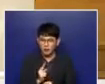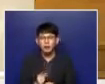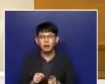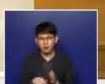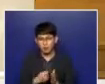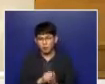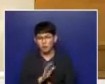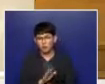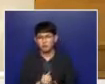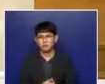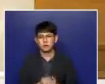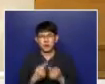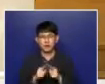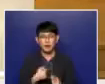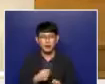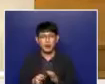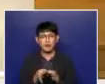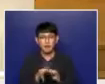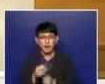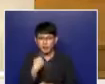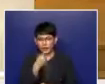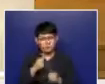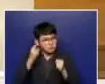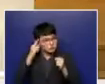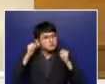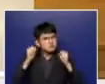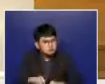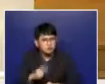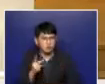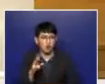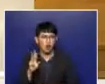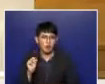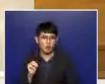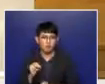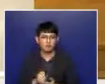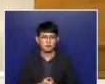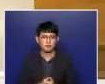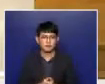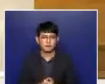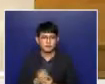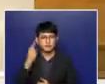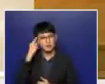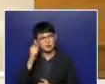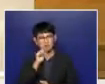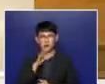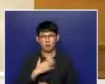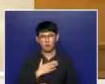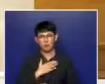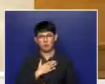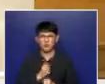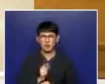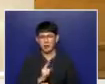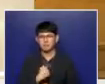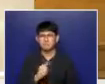เป็นคนที่รับช่วงจากกรุงเทพนครและให้รัฐวิสาหกิจกทมคือกรุงเทพตนาคไปจ้างบริษัท